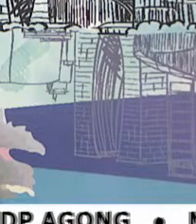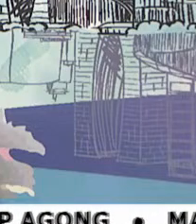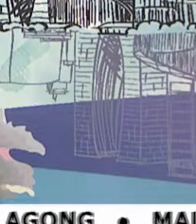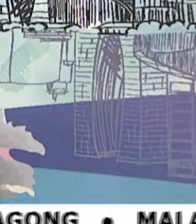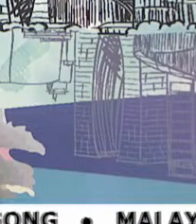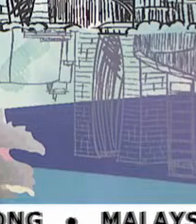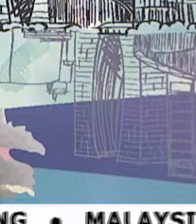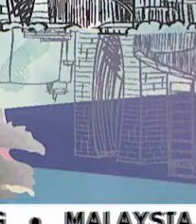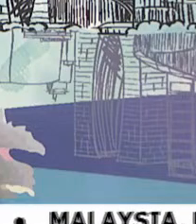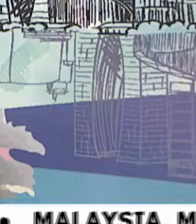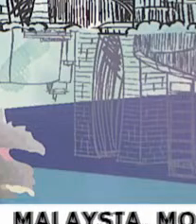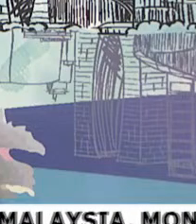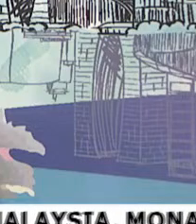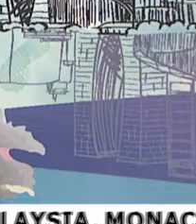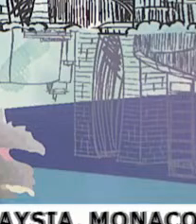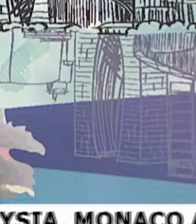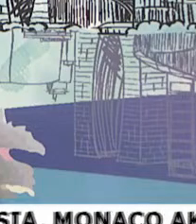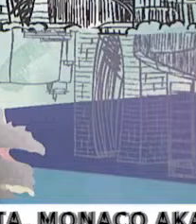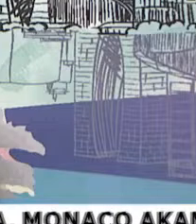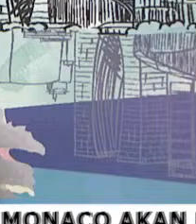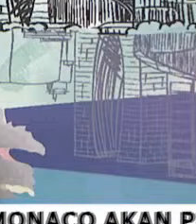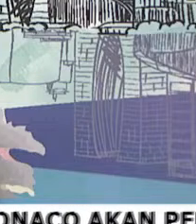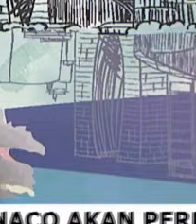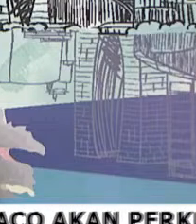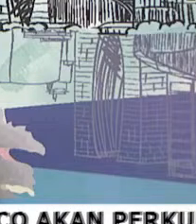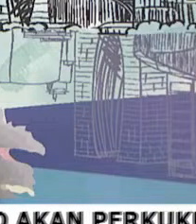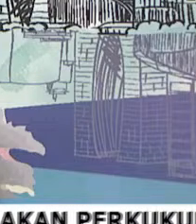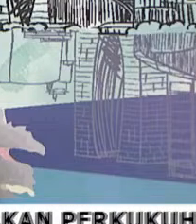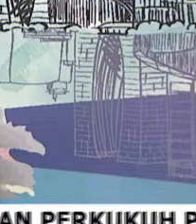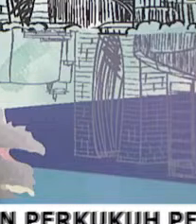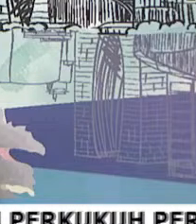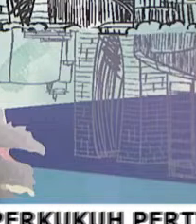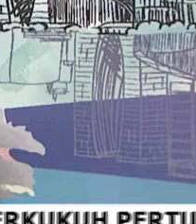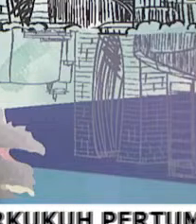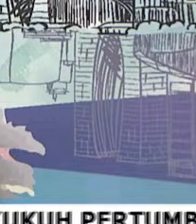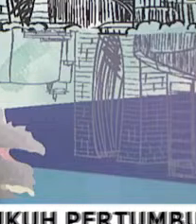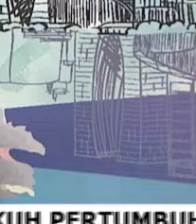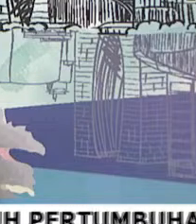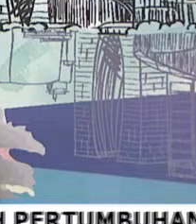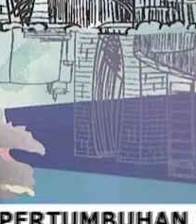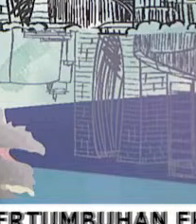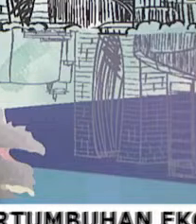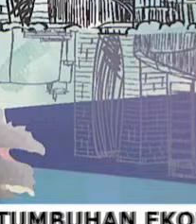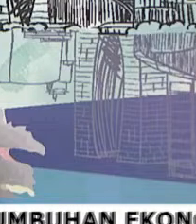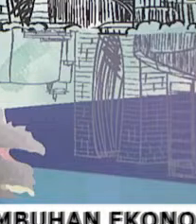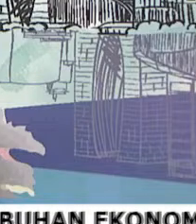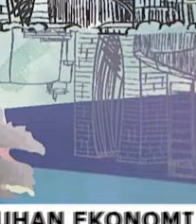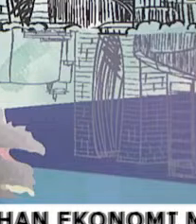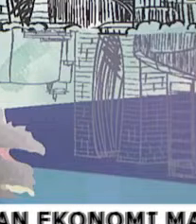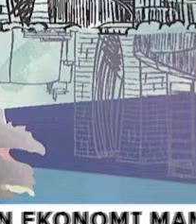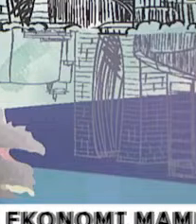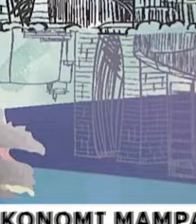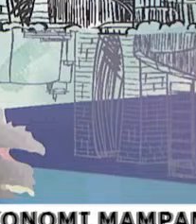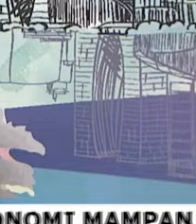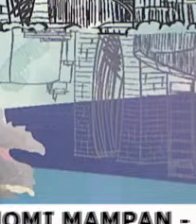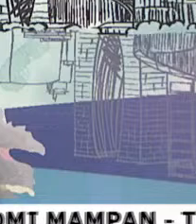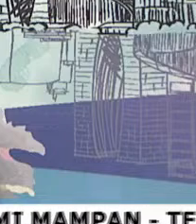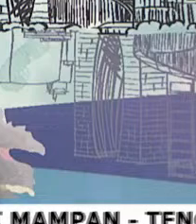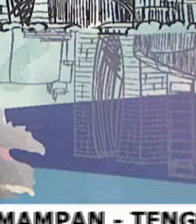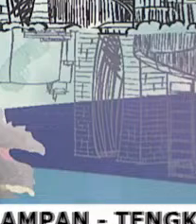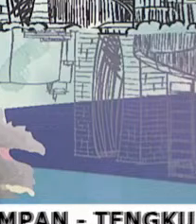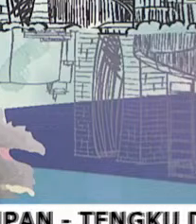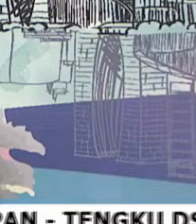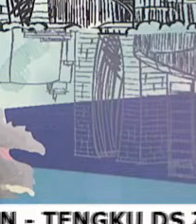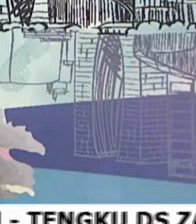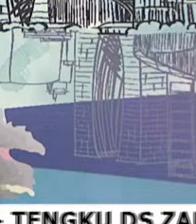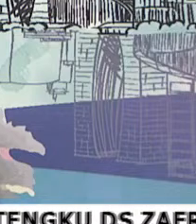daripada pembangunan infrastruktur jaringan Perhubungan oleh kerajaan di Sabah dan diikuti soalan yang Kelapan yang turut menjadi tumpuan kita di dewan